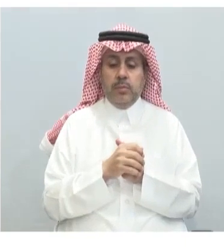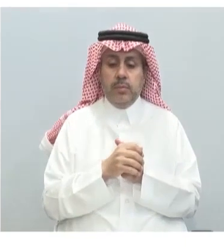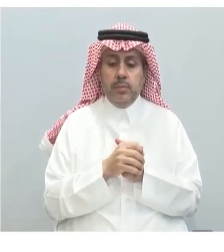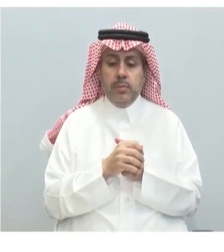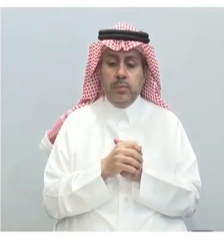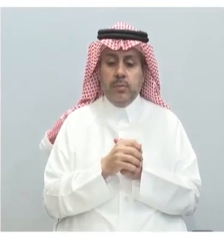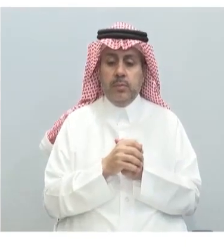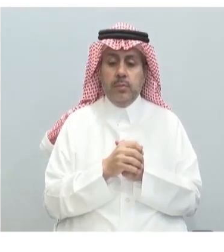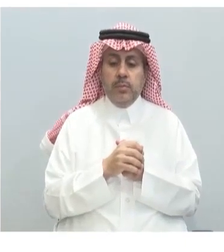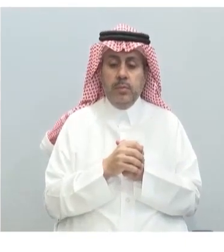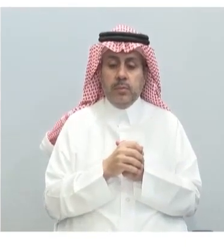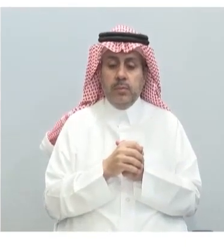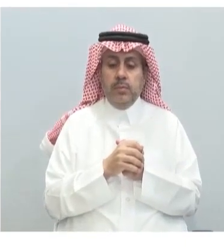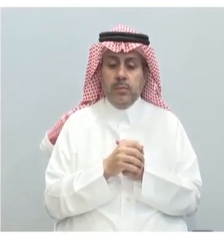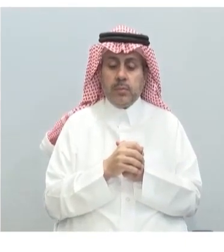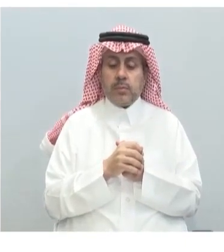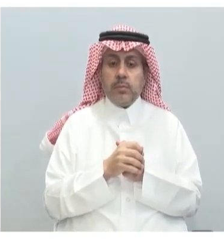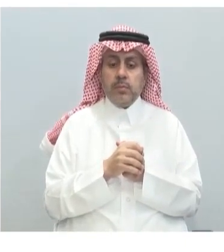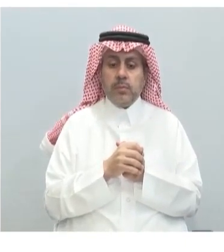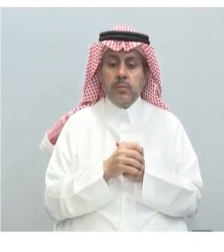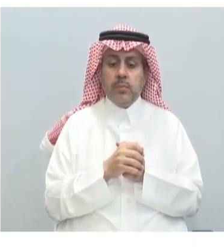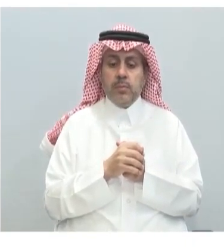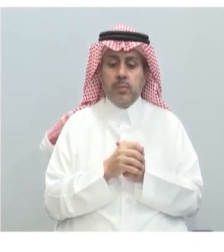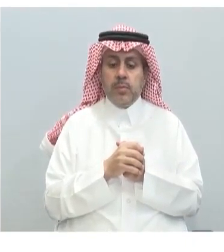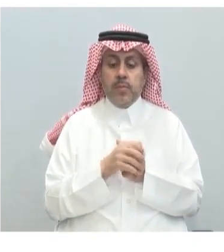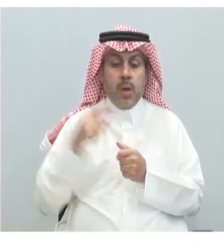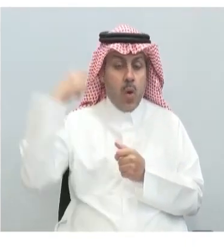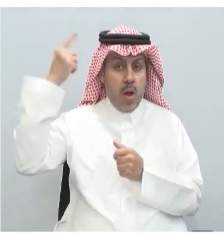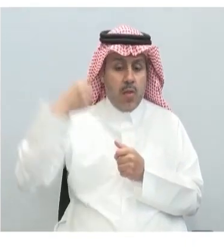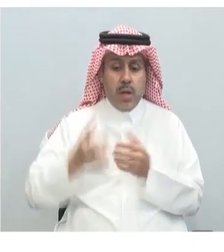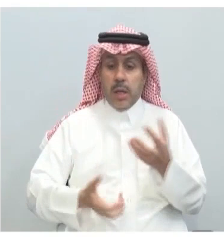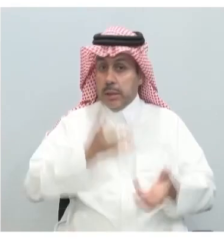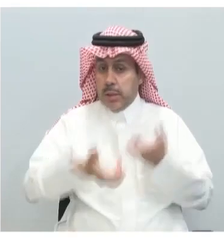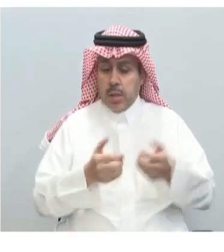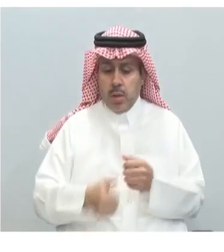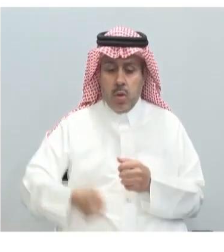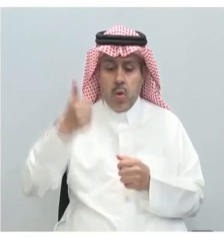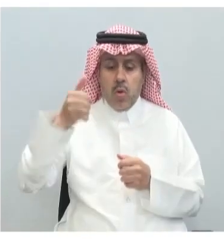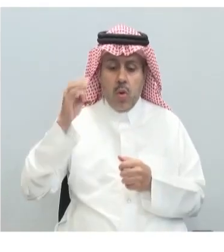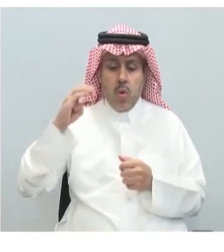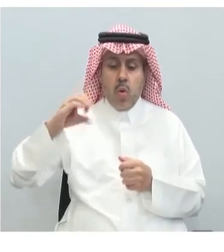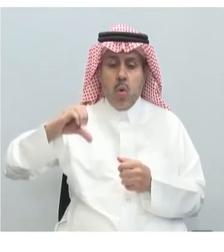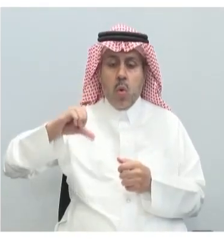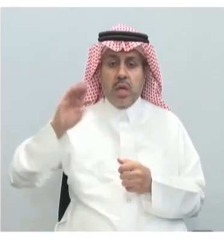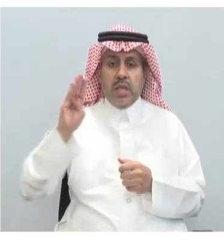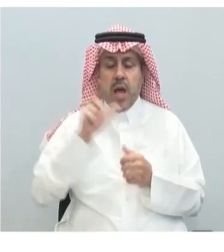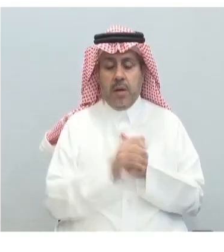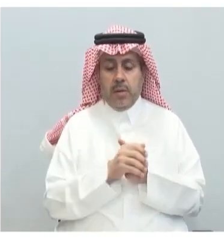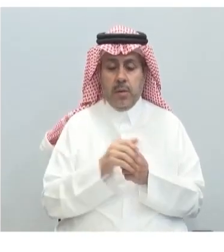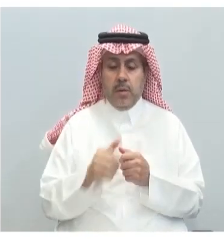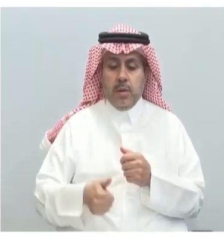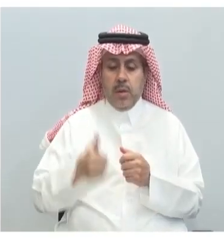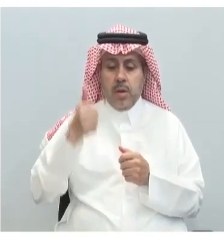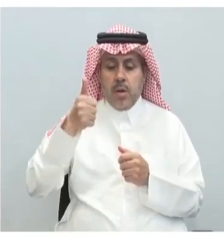1367 سالب 1367 كيلو جول هنا لاحظ احتراق الاوكتان هذا هو الاوكتان لاحظ استخدمت